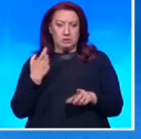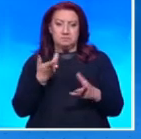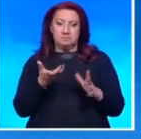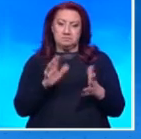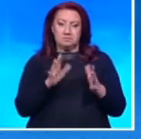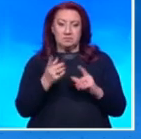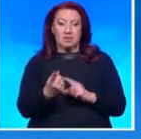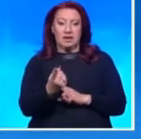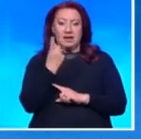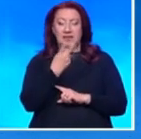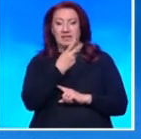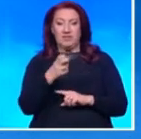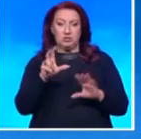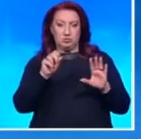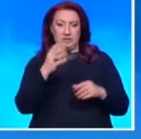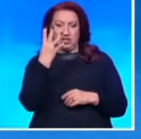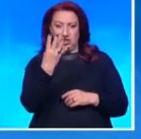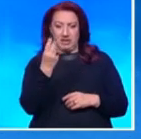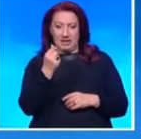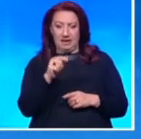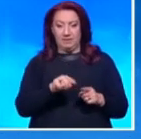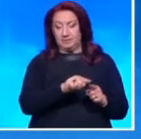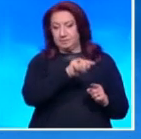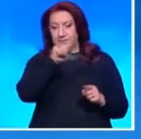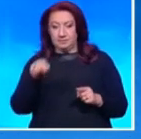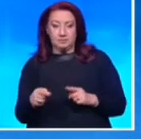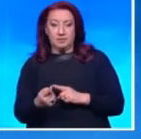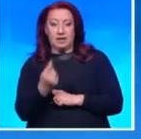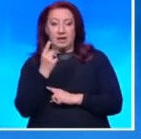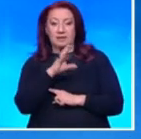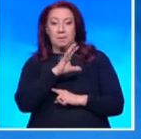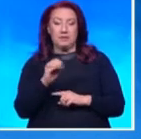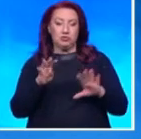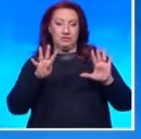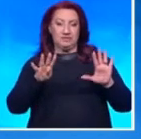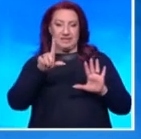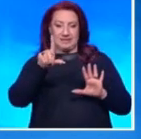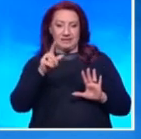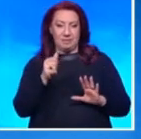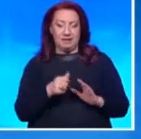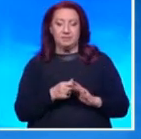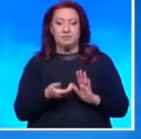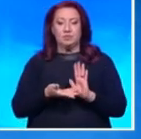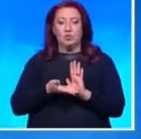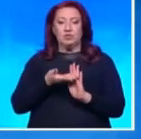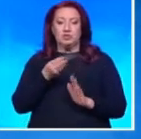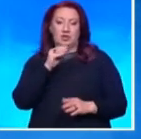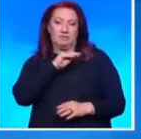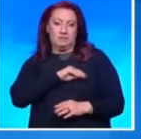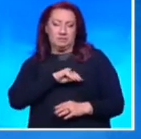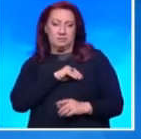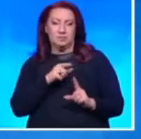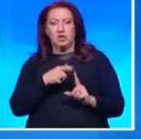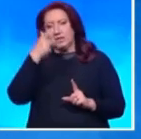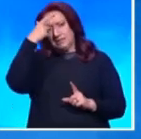от 1284 лева на 1597 лева. Увеличили са се и доходите от